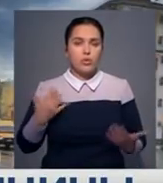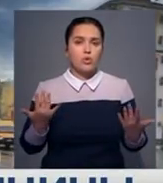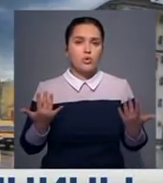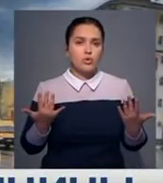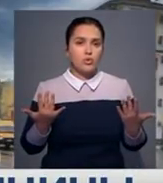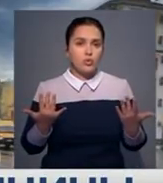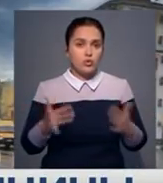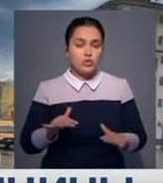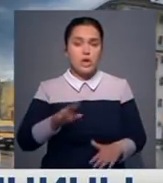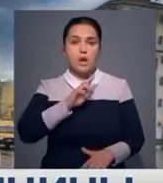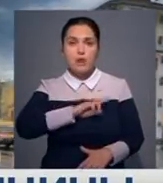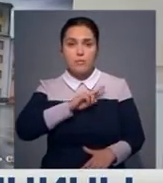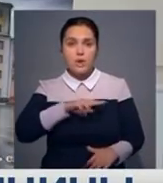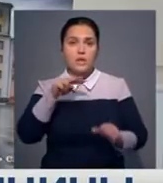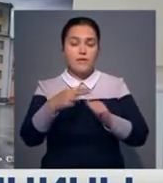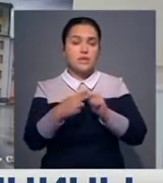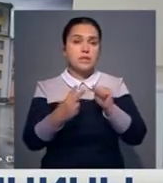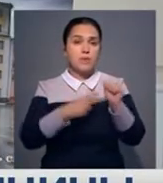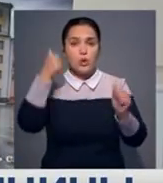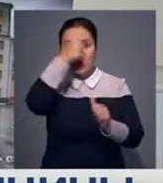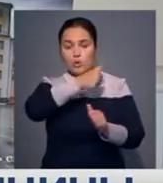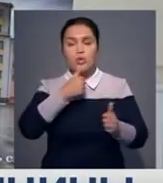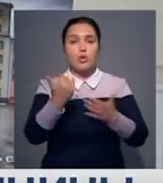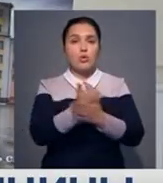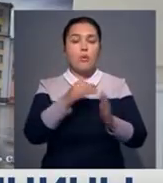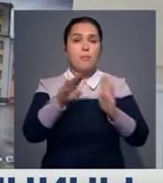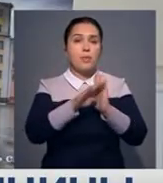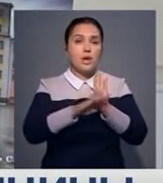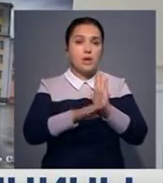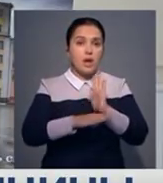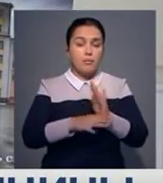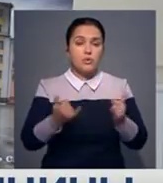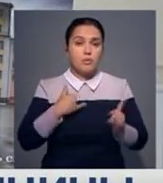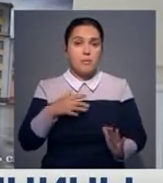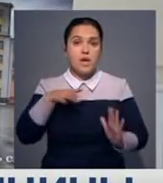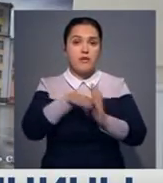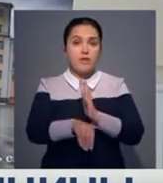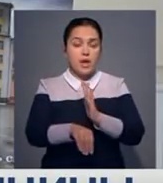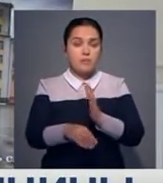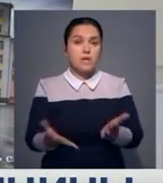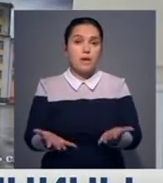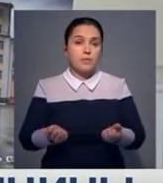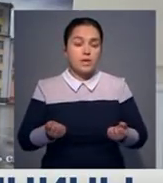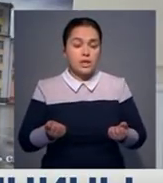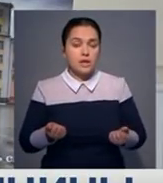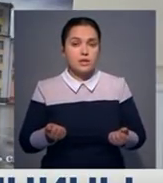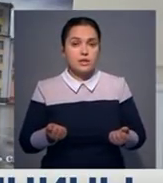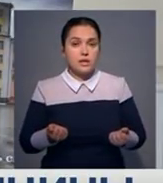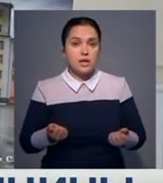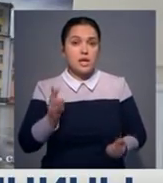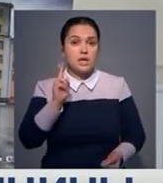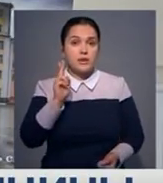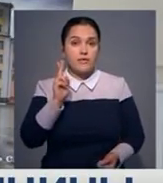с 2017 года. И вот сегодня мы являемся обладателями